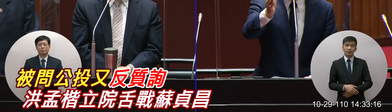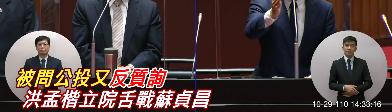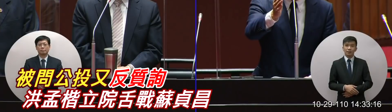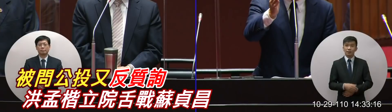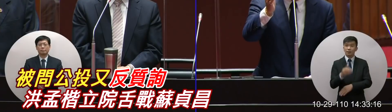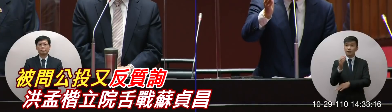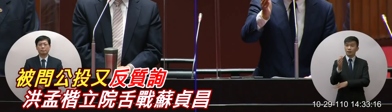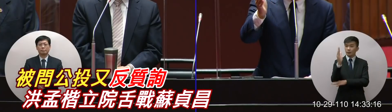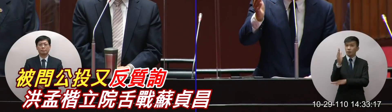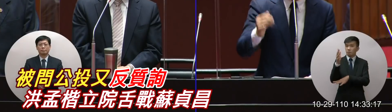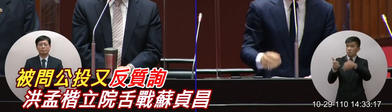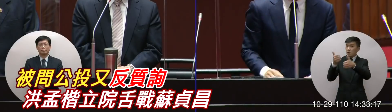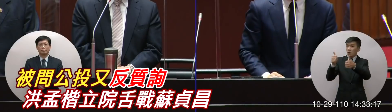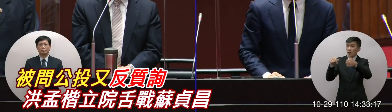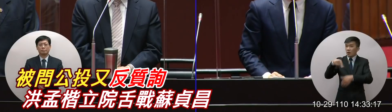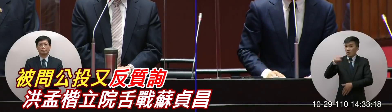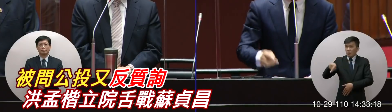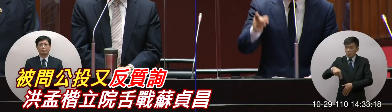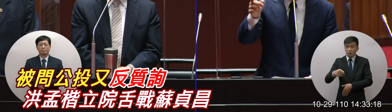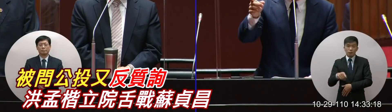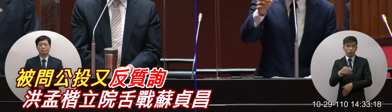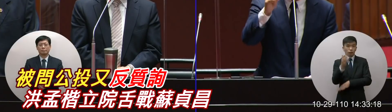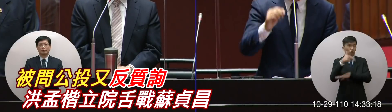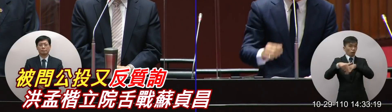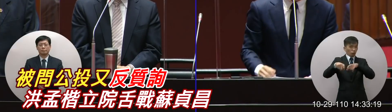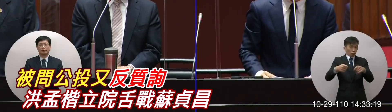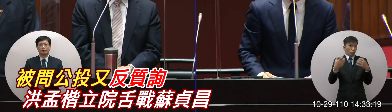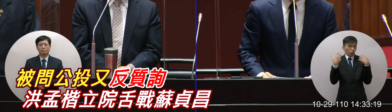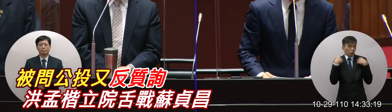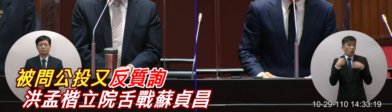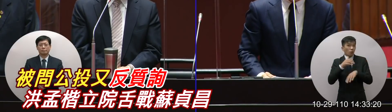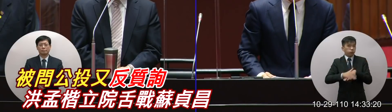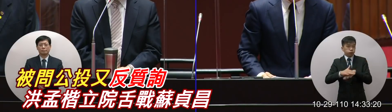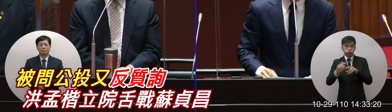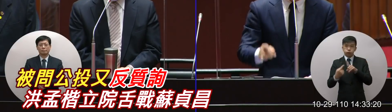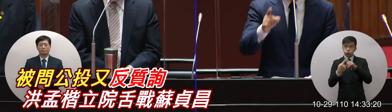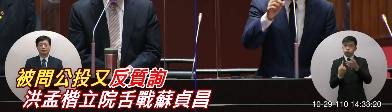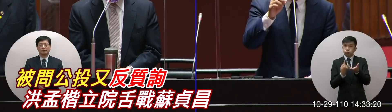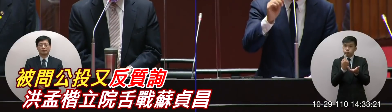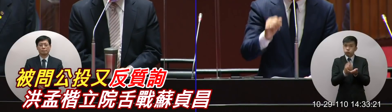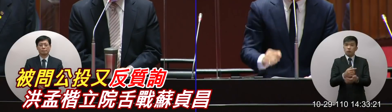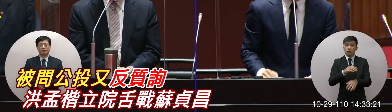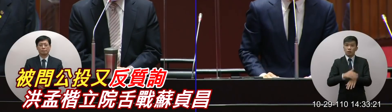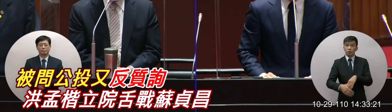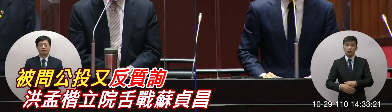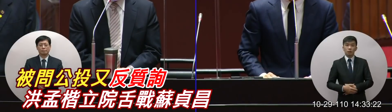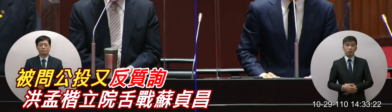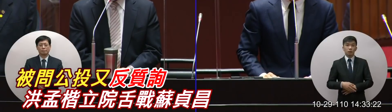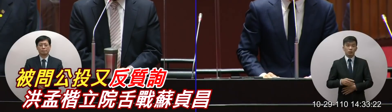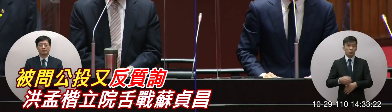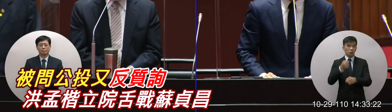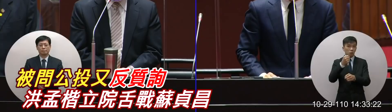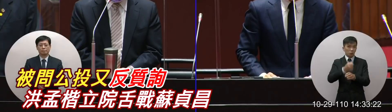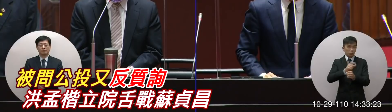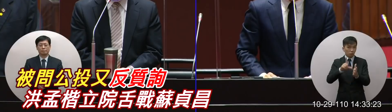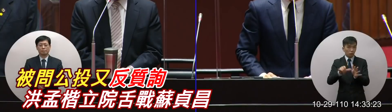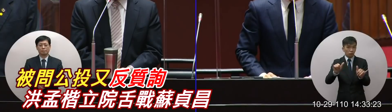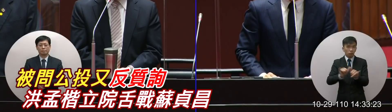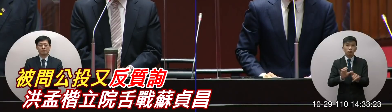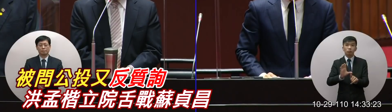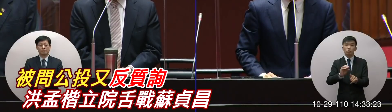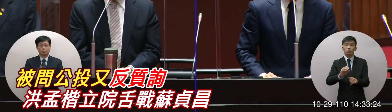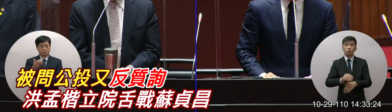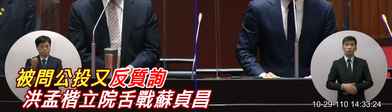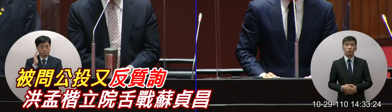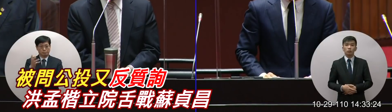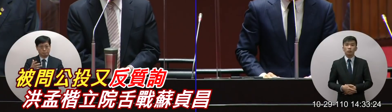官就是要为政策负责嘛，所以政务官也会去嘛，是不是？那会不会有上下班时间？ 政务